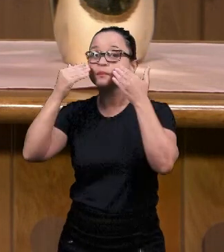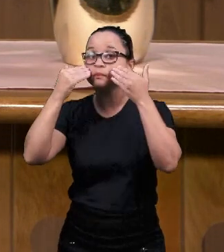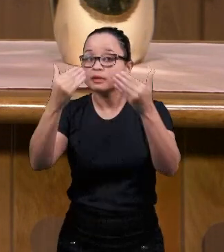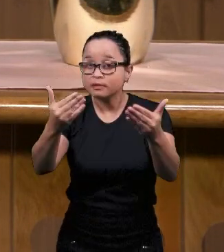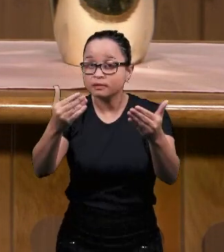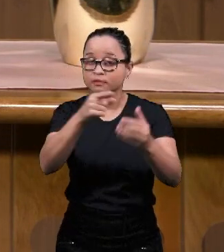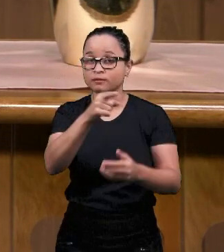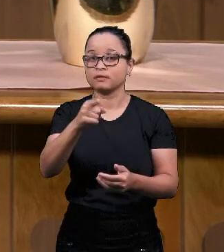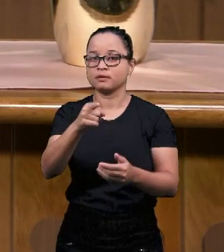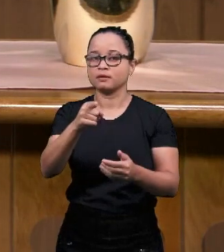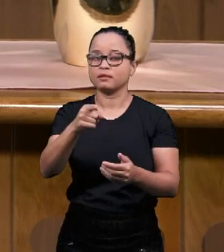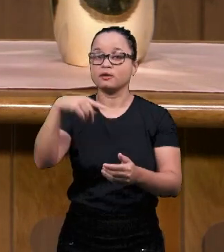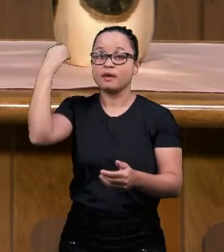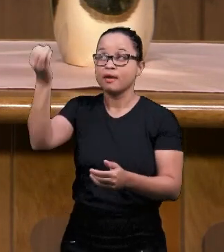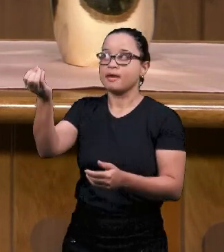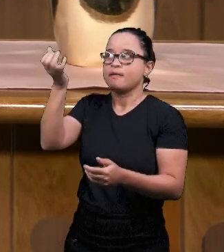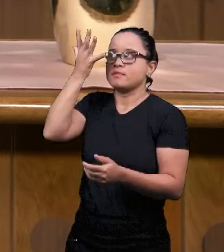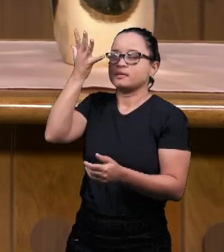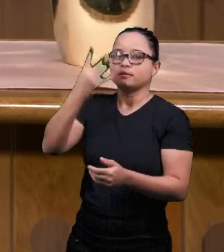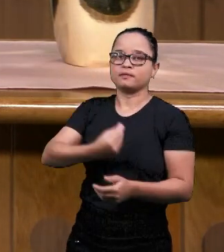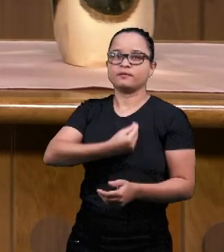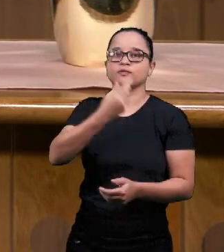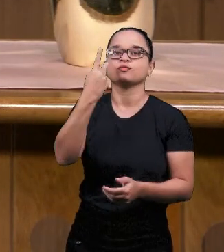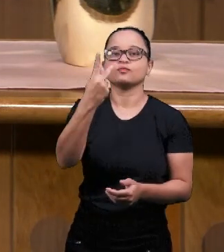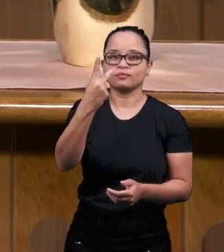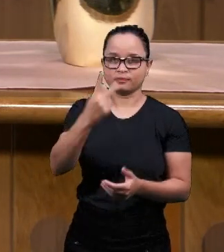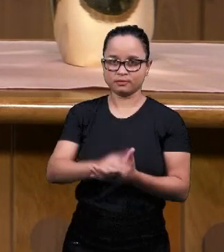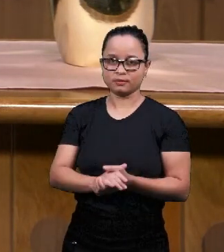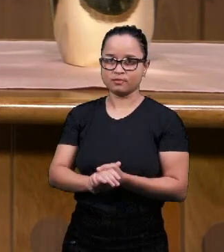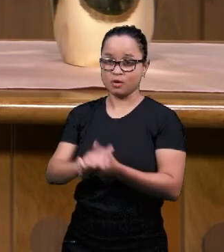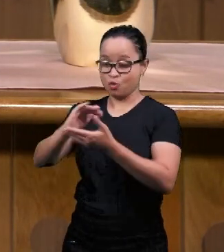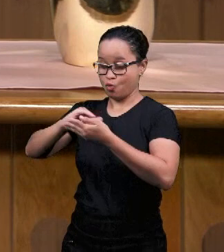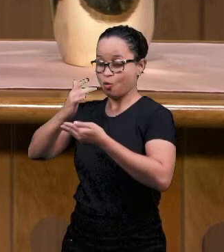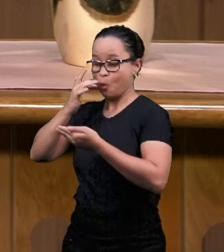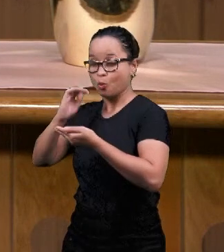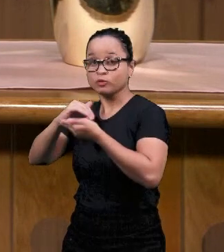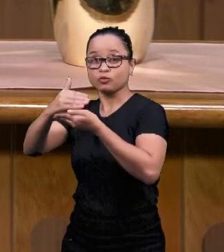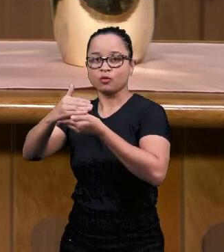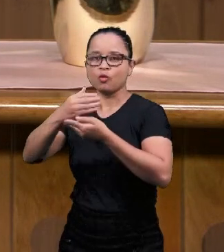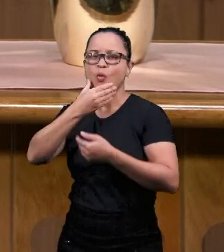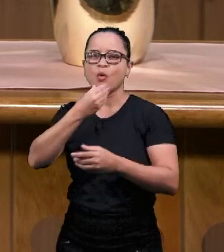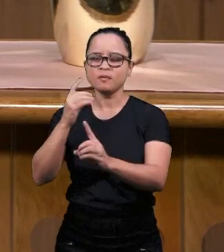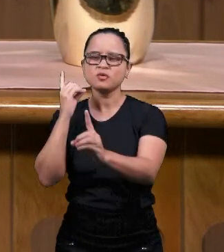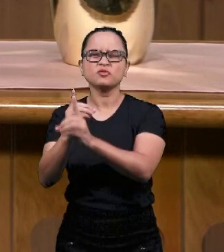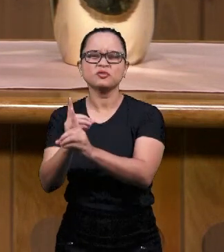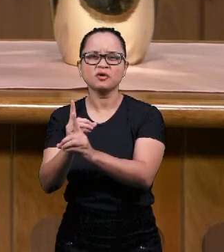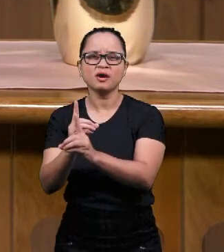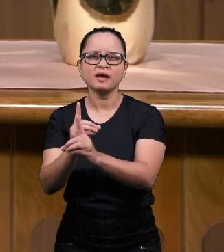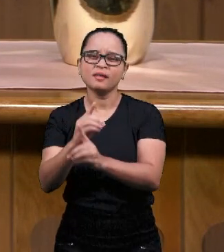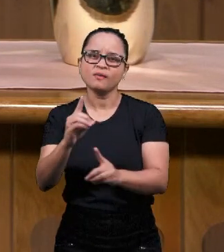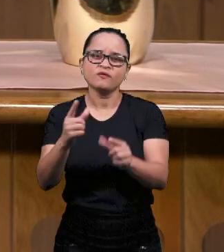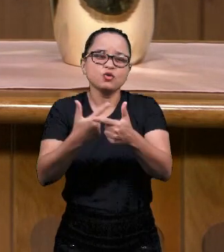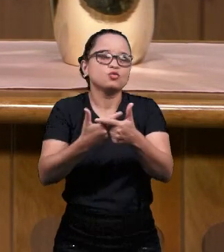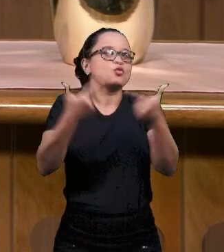ведет тебя, представляет тебя, открывает тебе это сокровище.